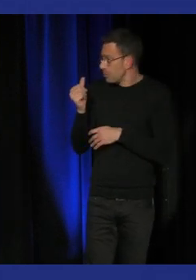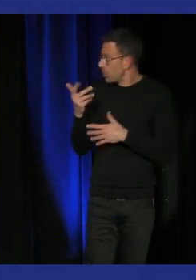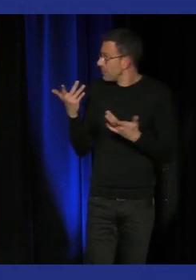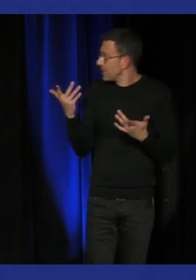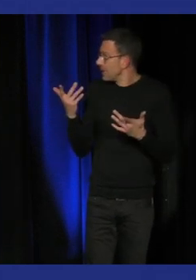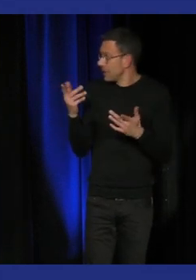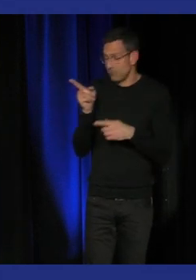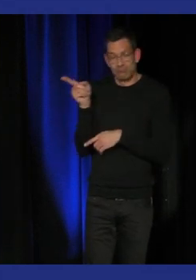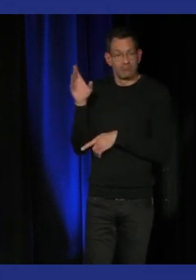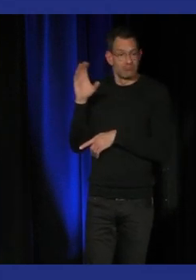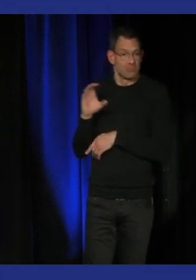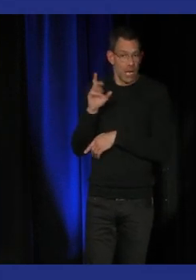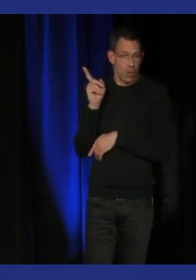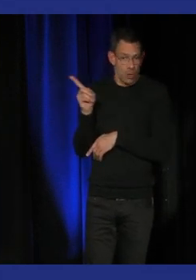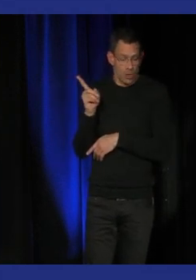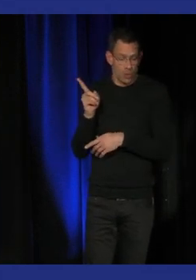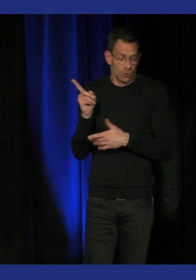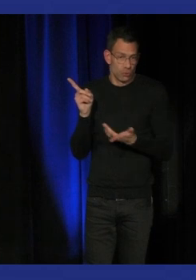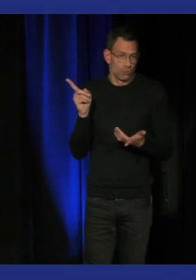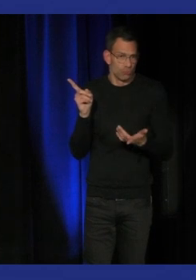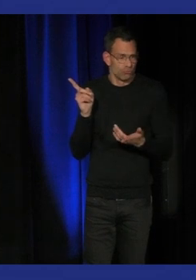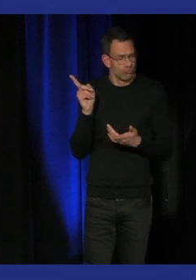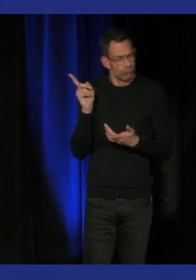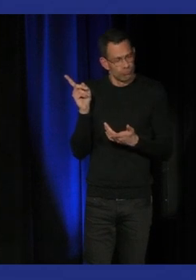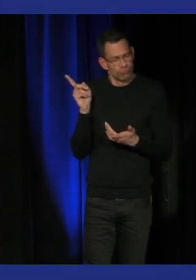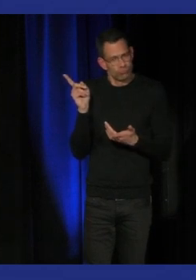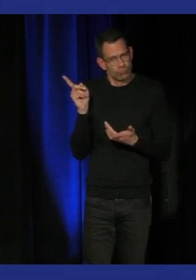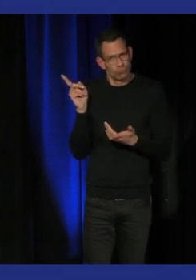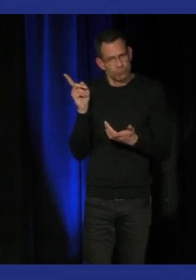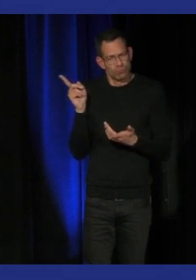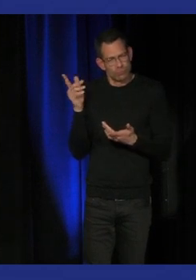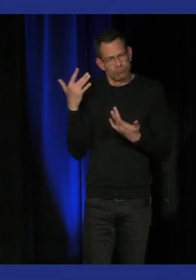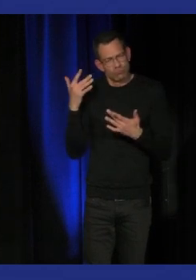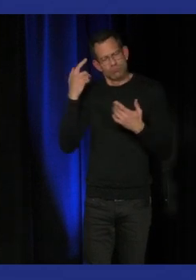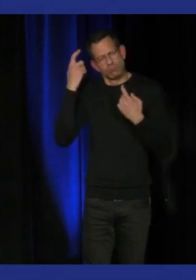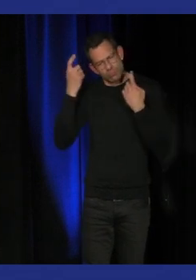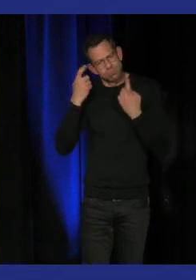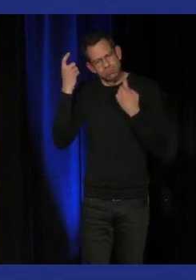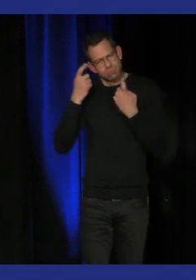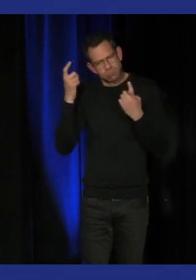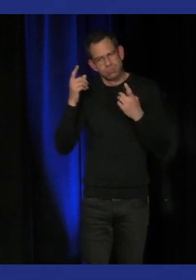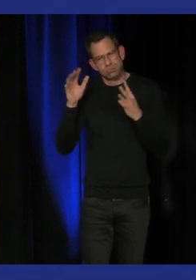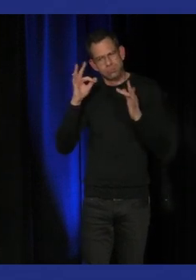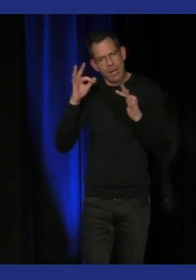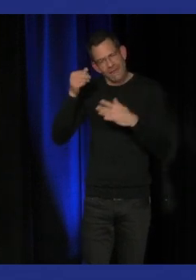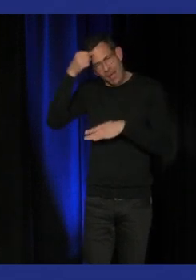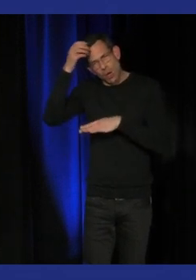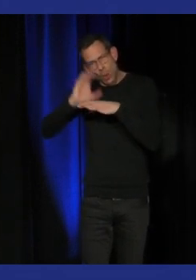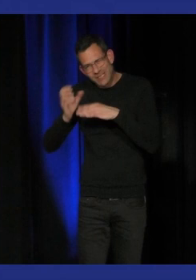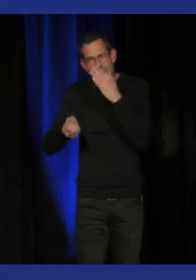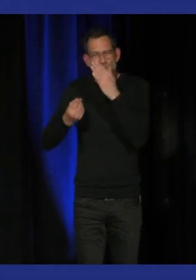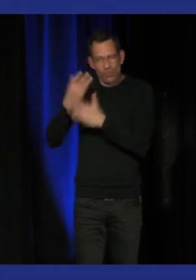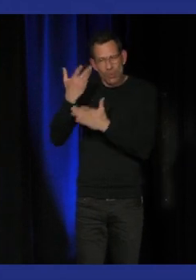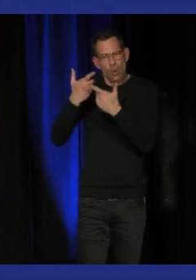avec vous, Charlotte, qui avait beaucoup réfléchi hein, justement à ces innovations conceptuelles. Vous l'avez